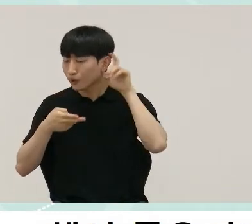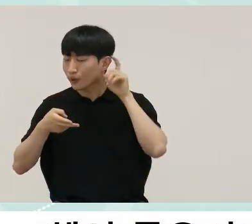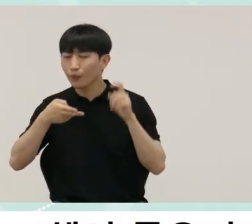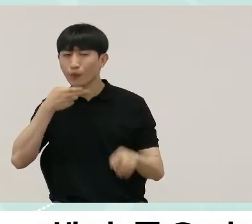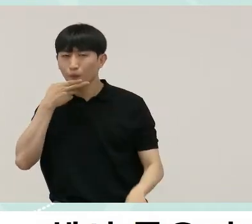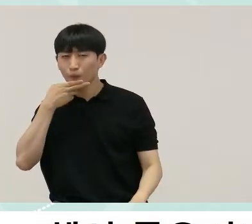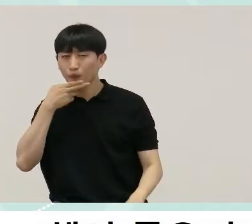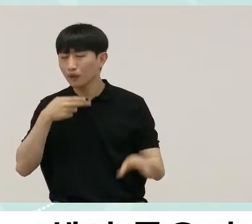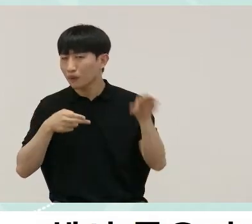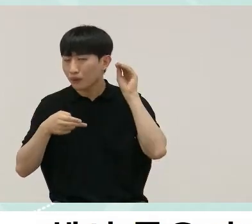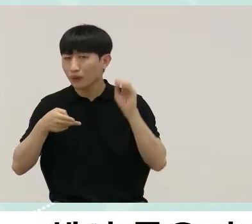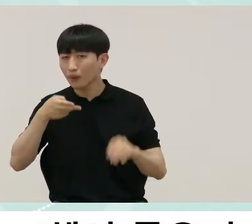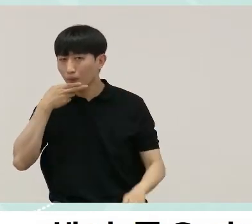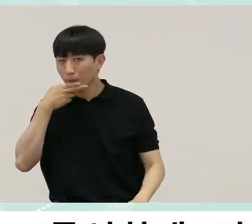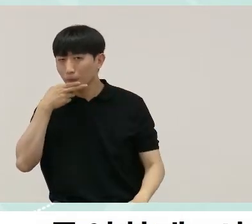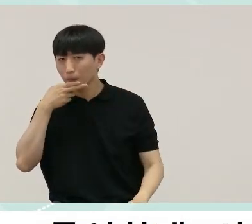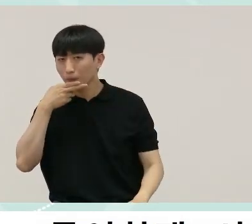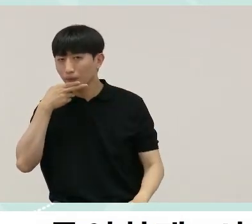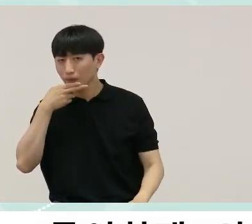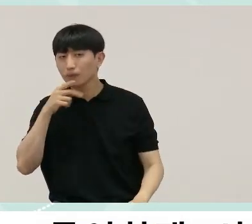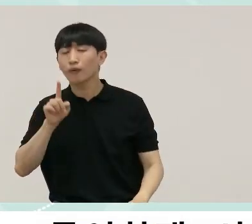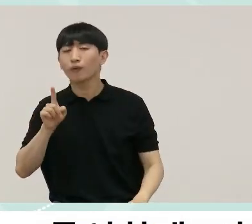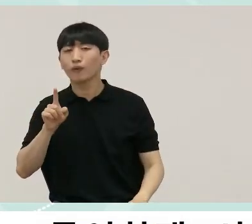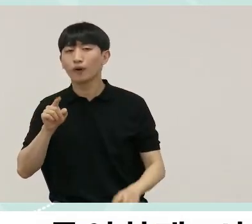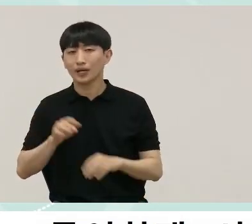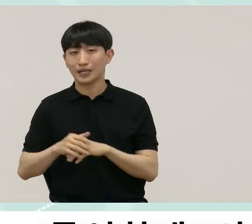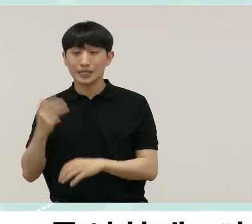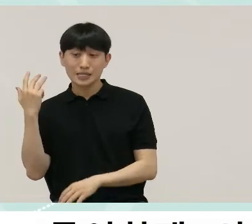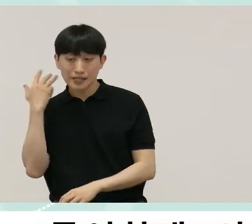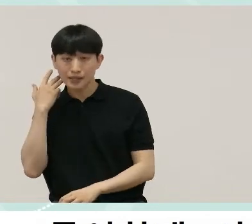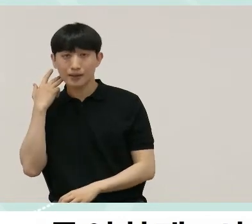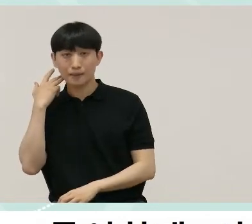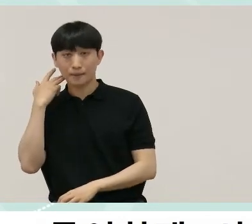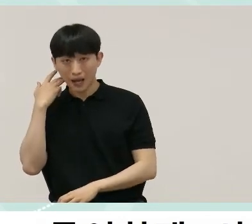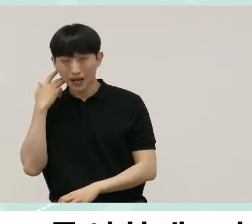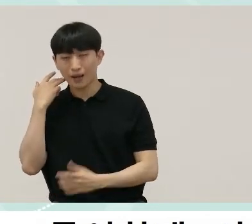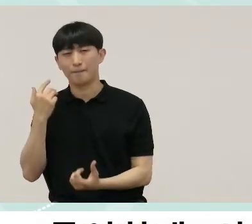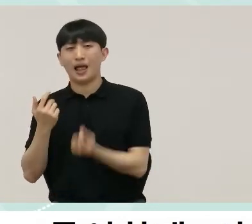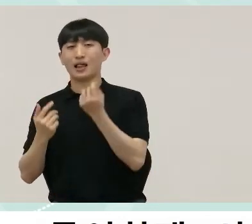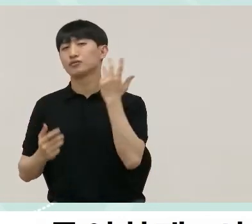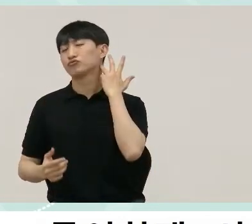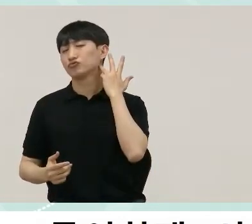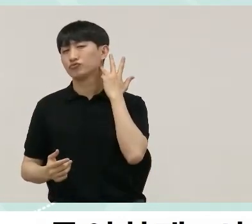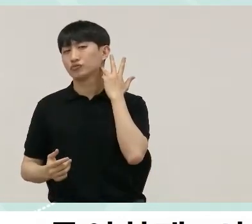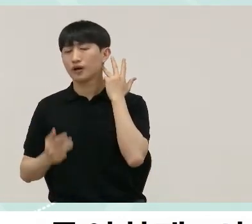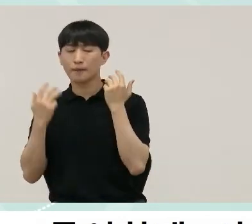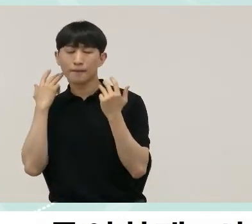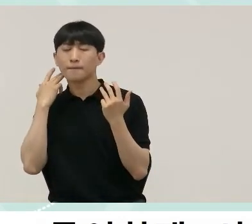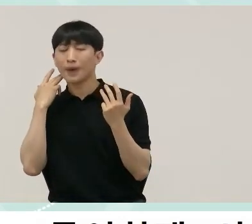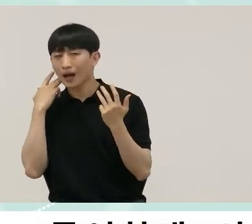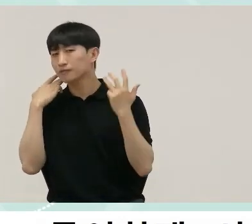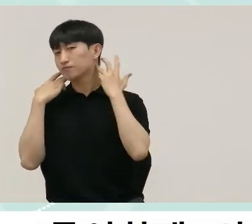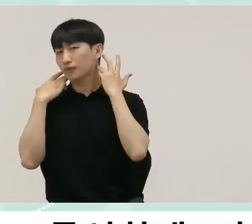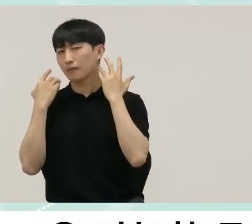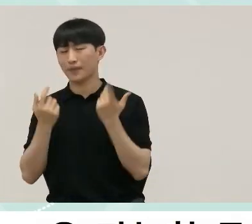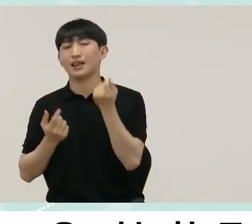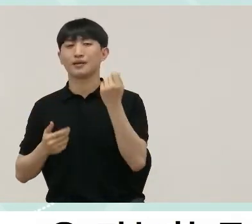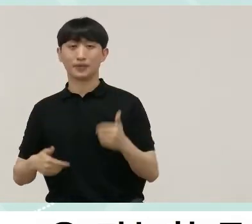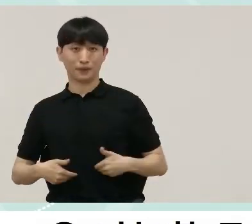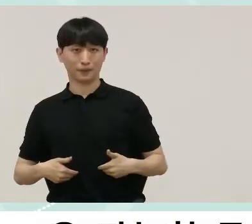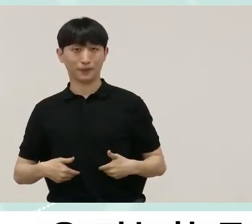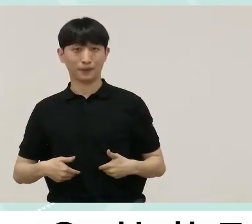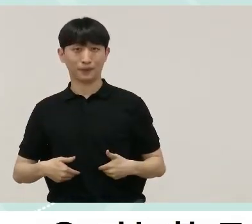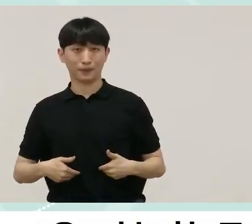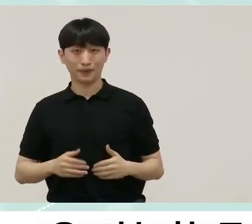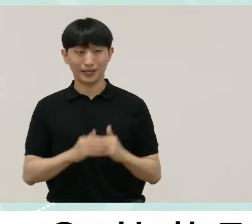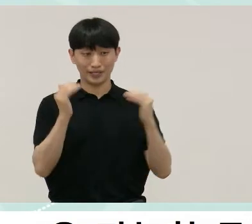이런 경우에는 가능한 두 번째 인공호흡 수술을 땡겨서 빨리 하는 것이 중요하다는 결론입니다. 자, 이제